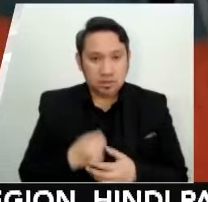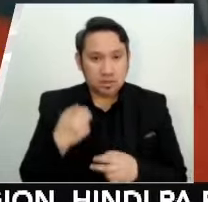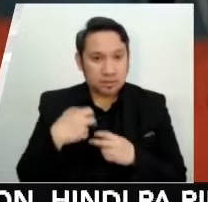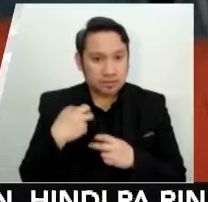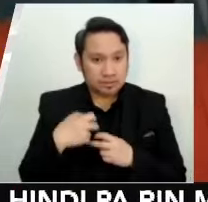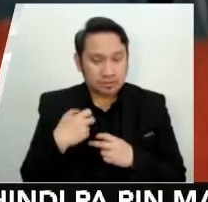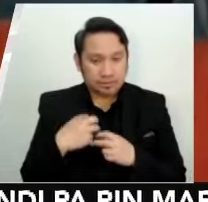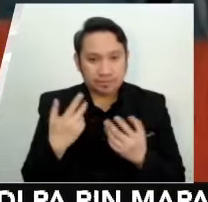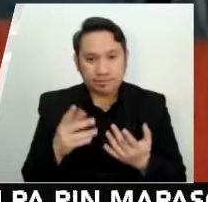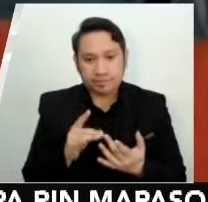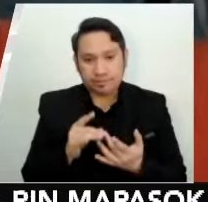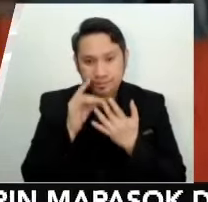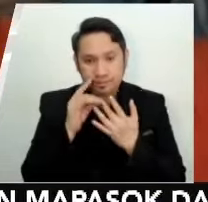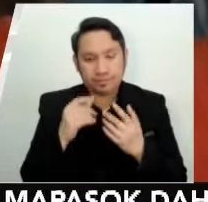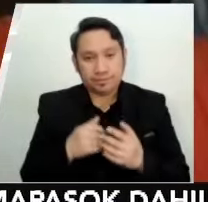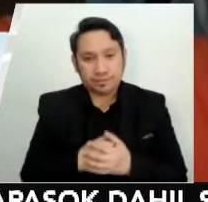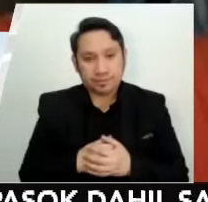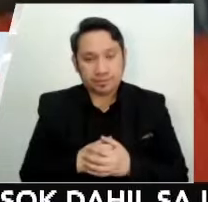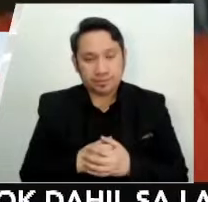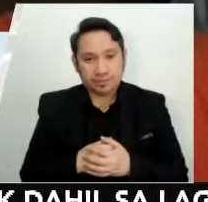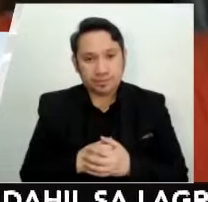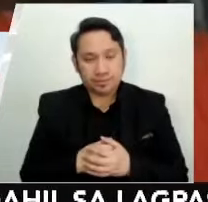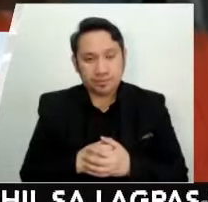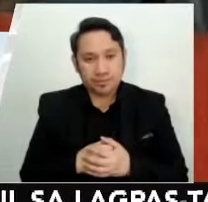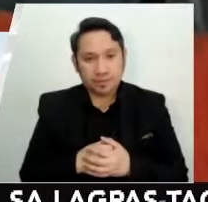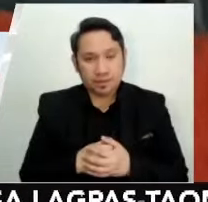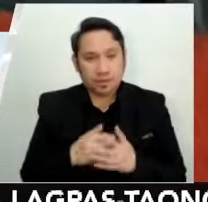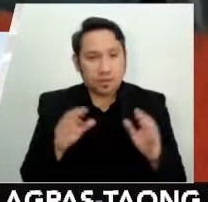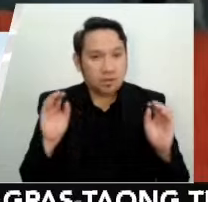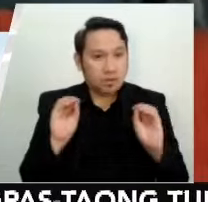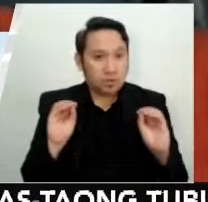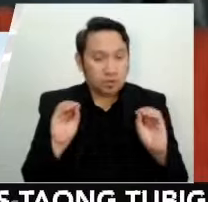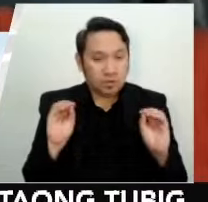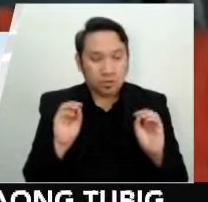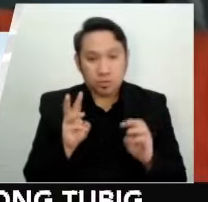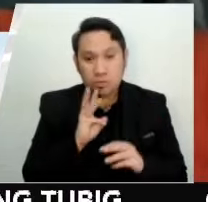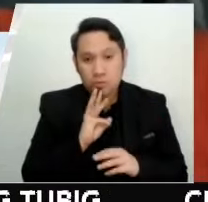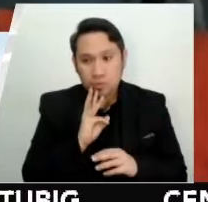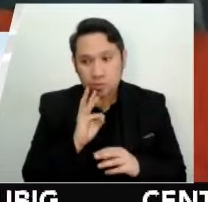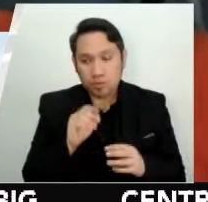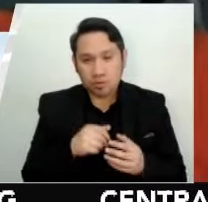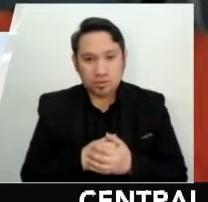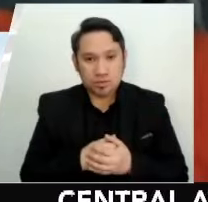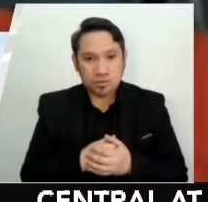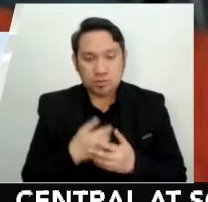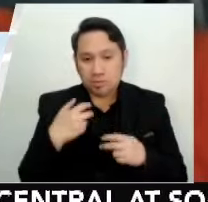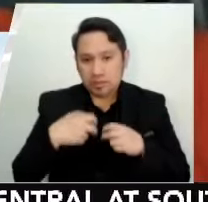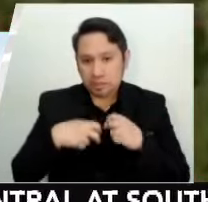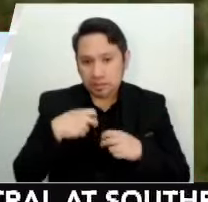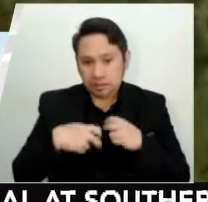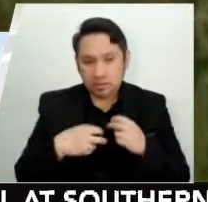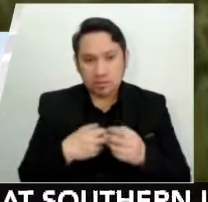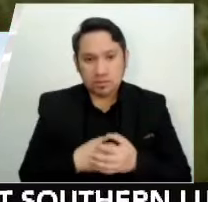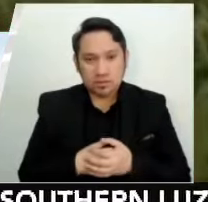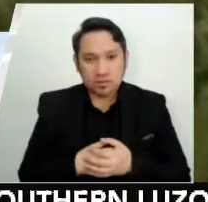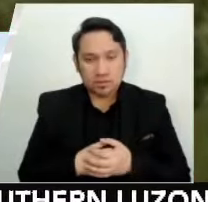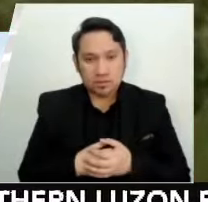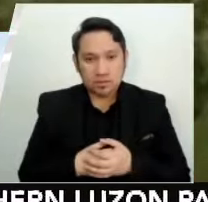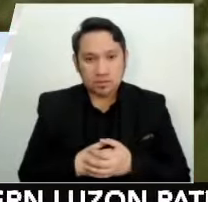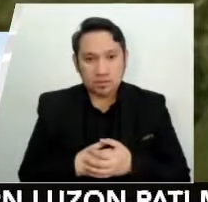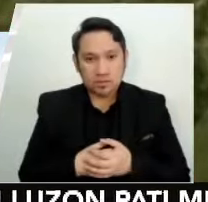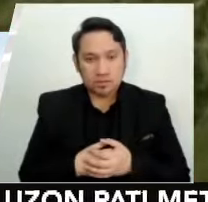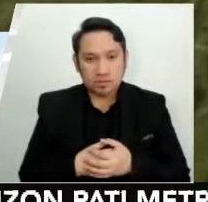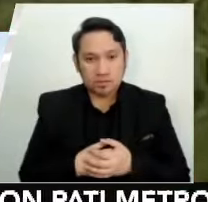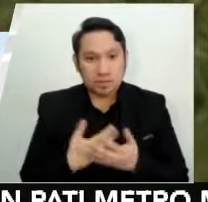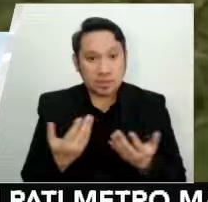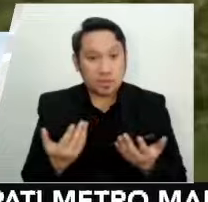ma'am, kapag walang tubig yung pinagdaanan namin, apektado po lahat. Pagsapit ng